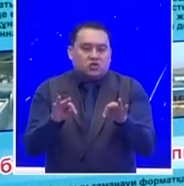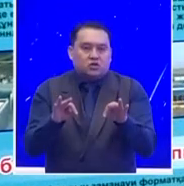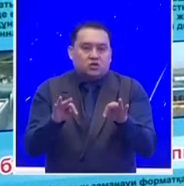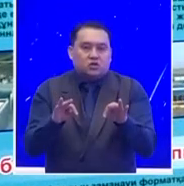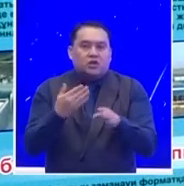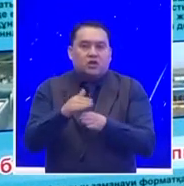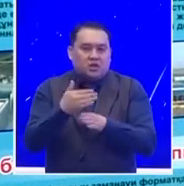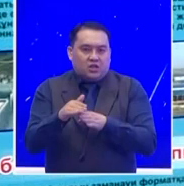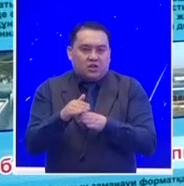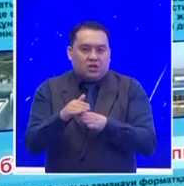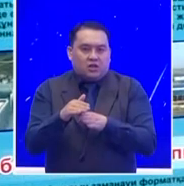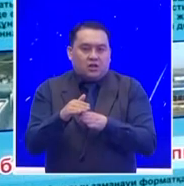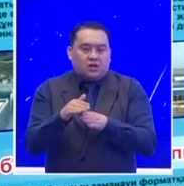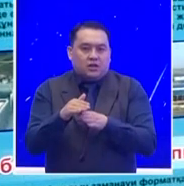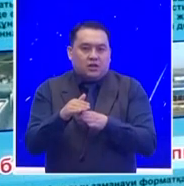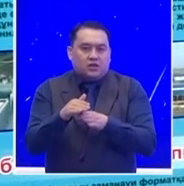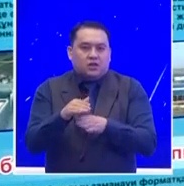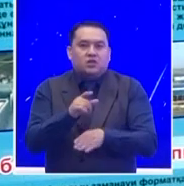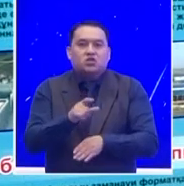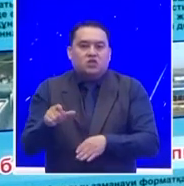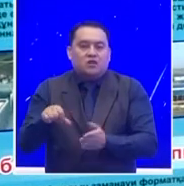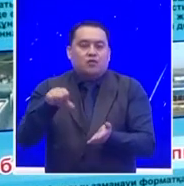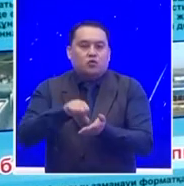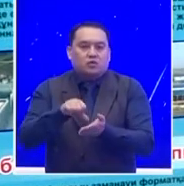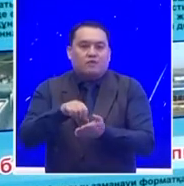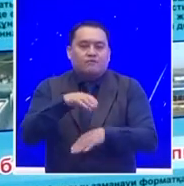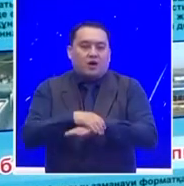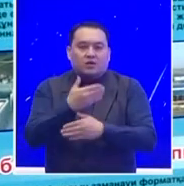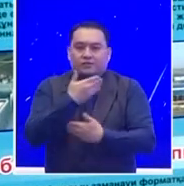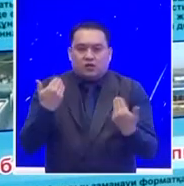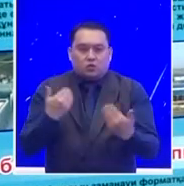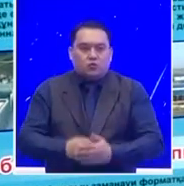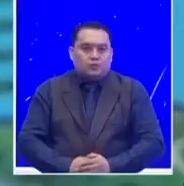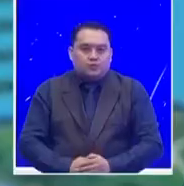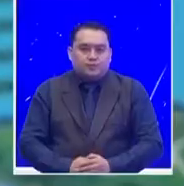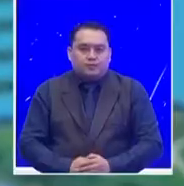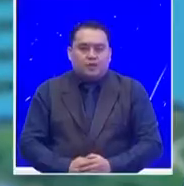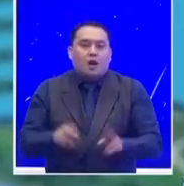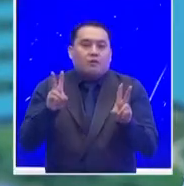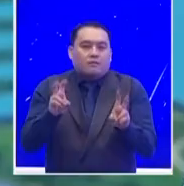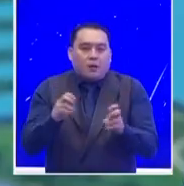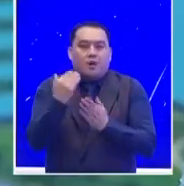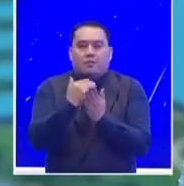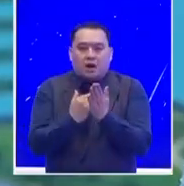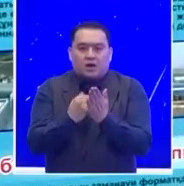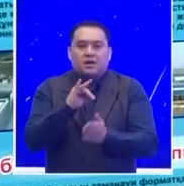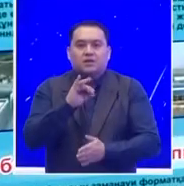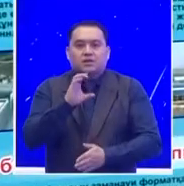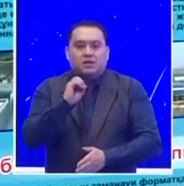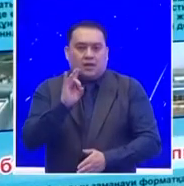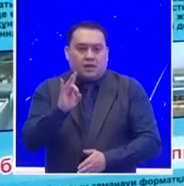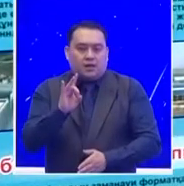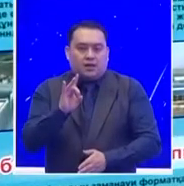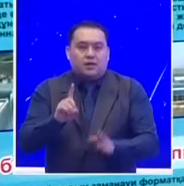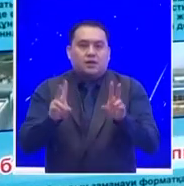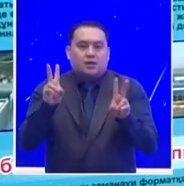есть минимизируется человеческое участие в рамках данной программы. В рамках программы «Эскер»